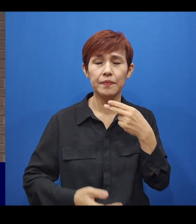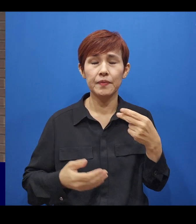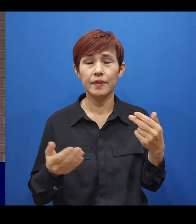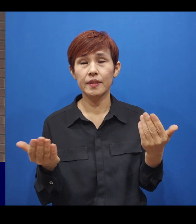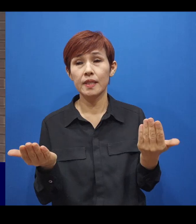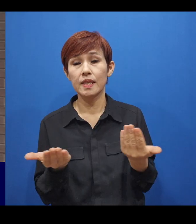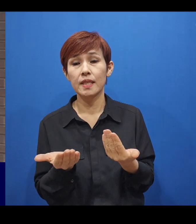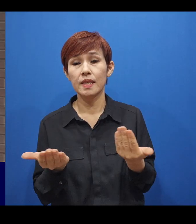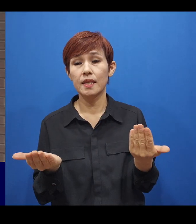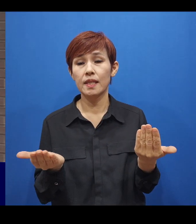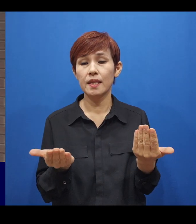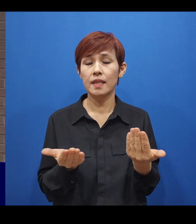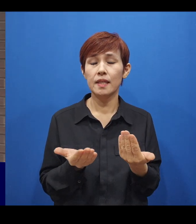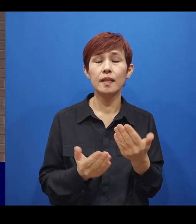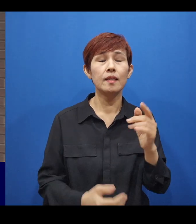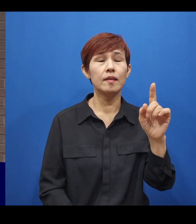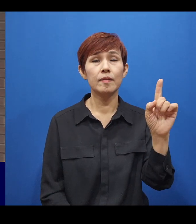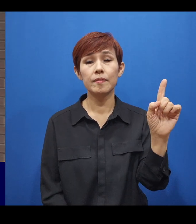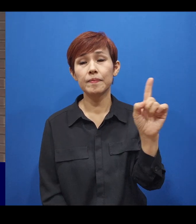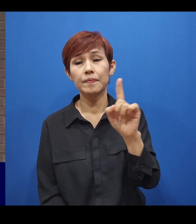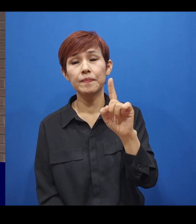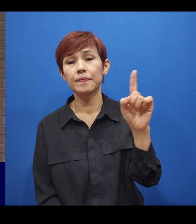후회하지 않는